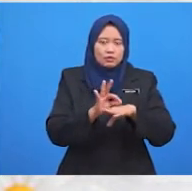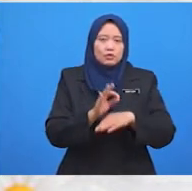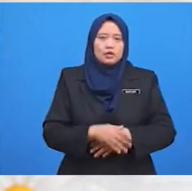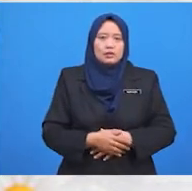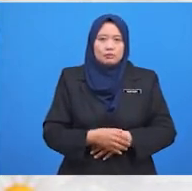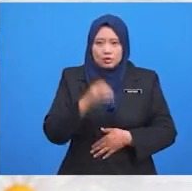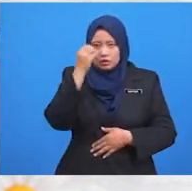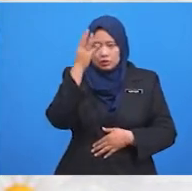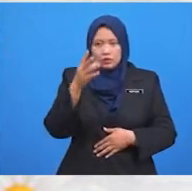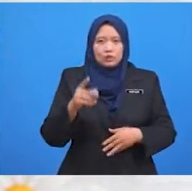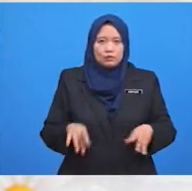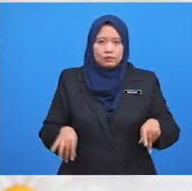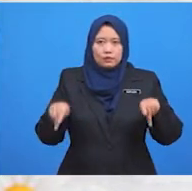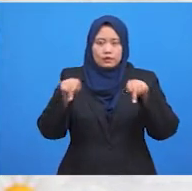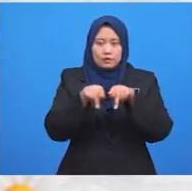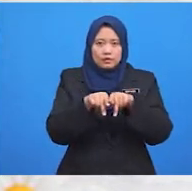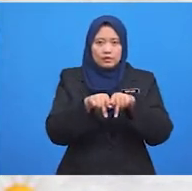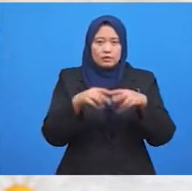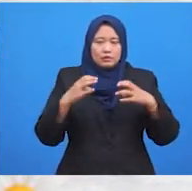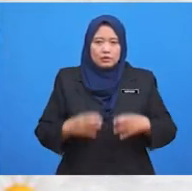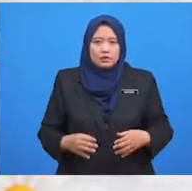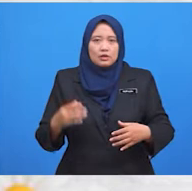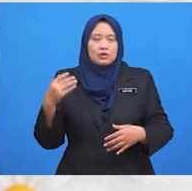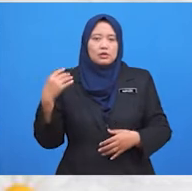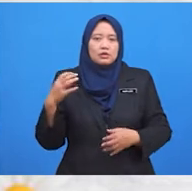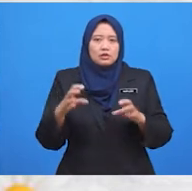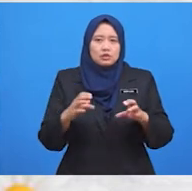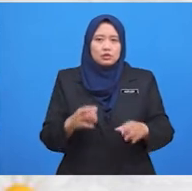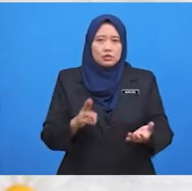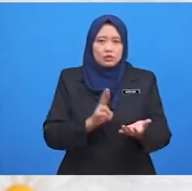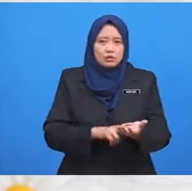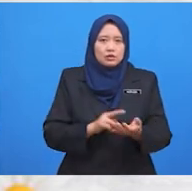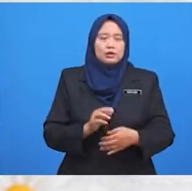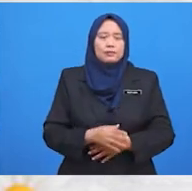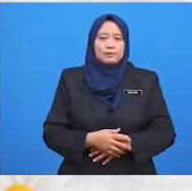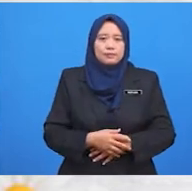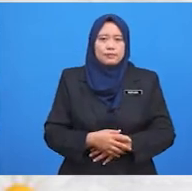Yang terakhir, pastikan aksesori pelanggan ditanggalkan.